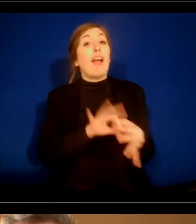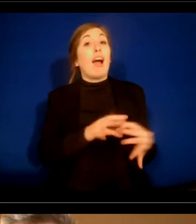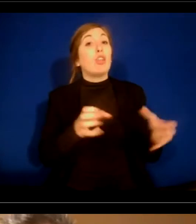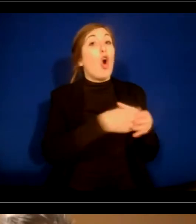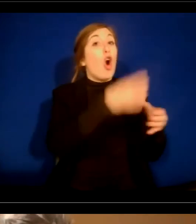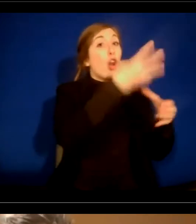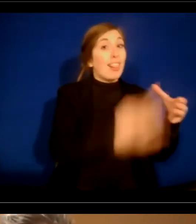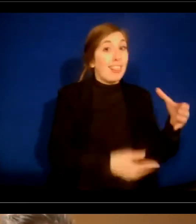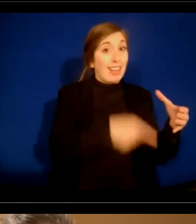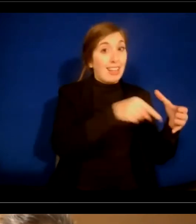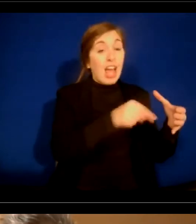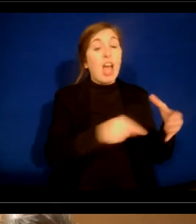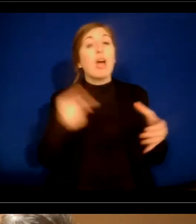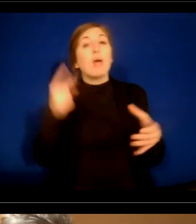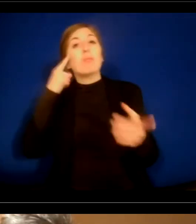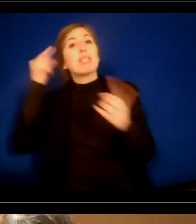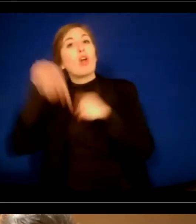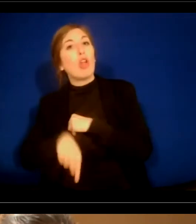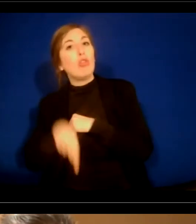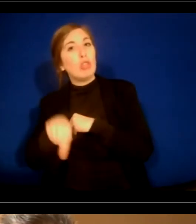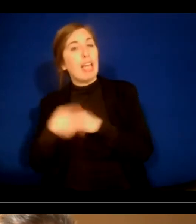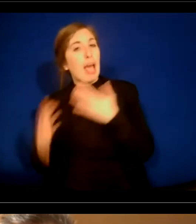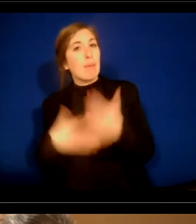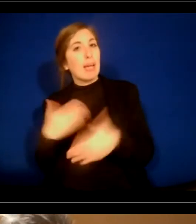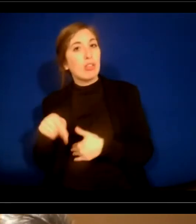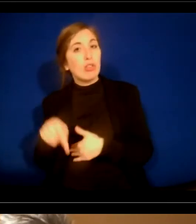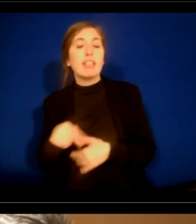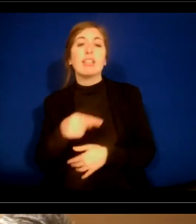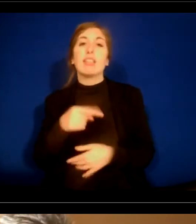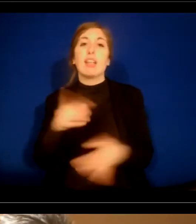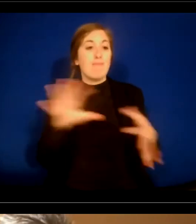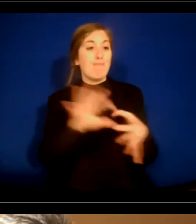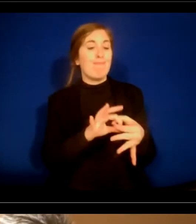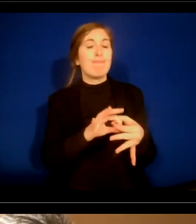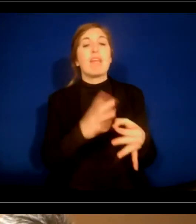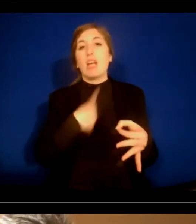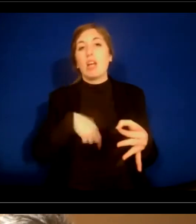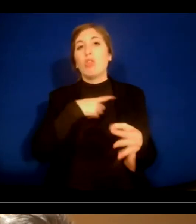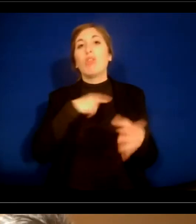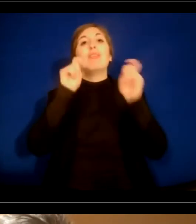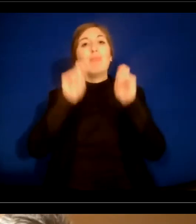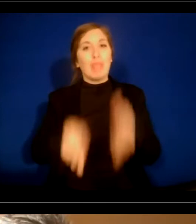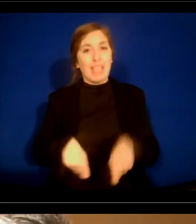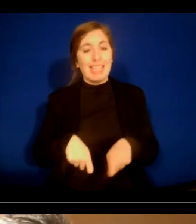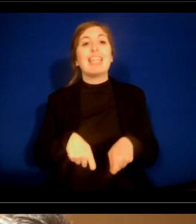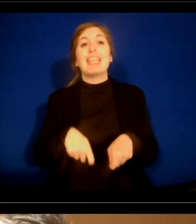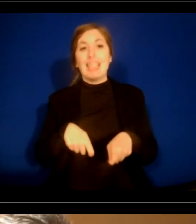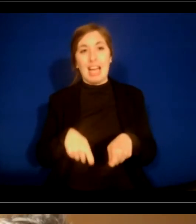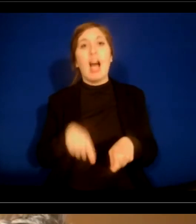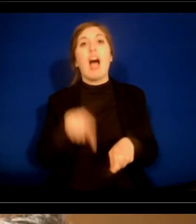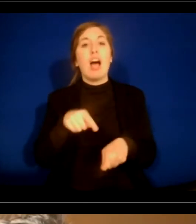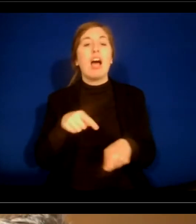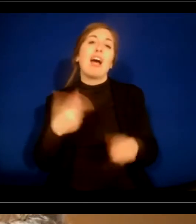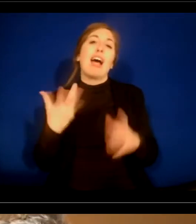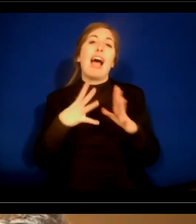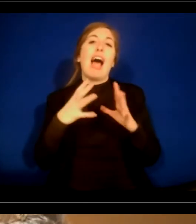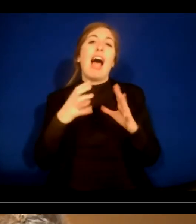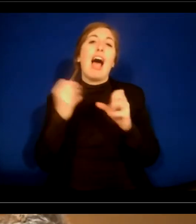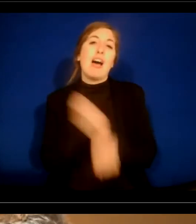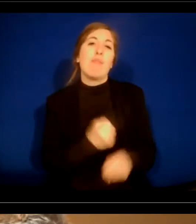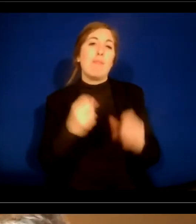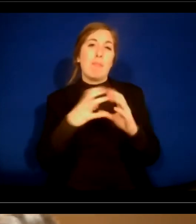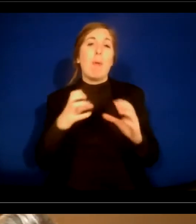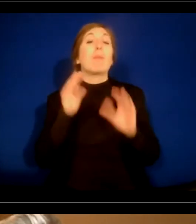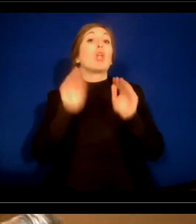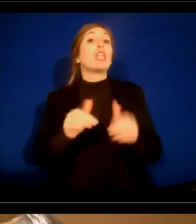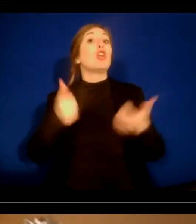noi abbiamo attivato un tavolo di coordinamento con le realtà associative di psicologia dell'emergenza riconosciute da Protezione